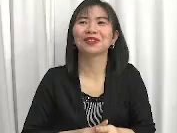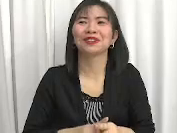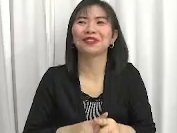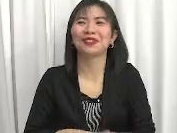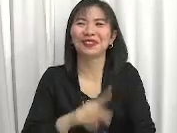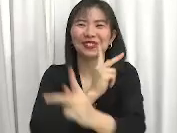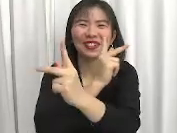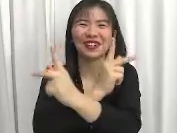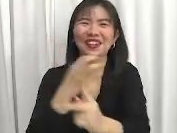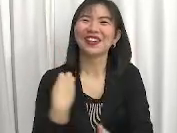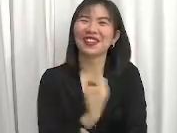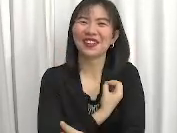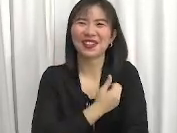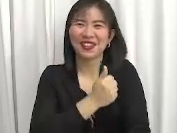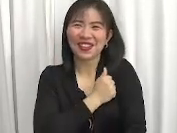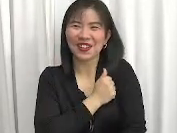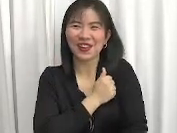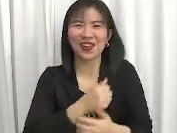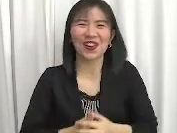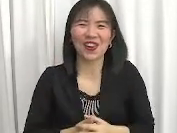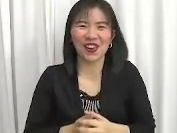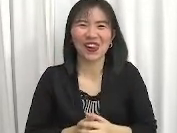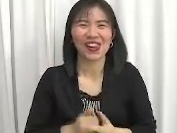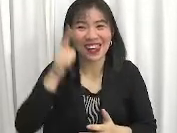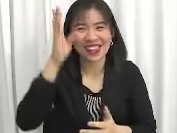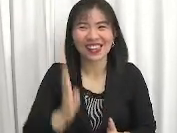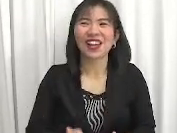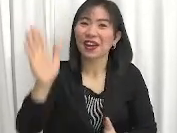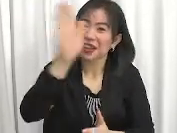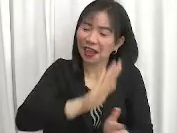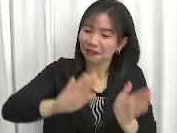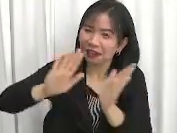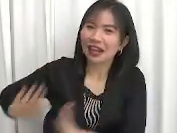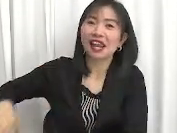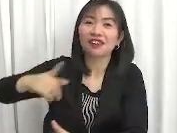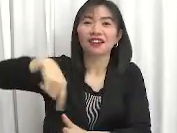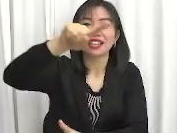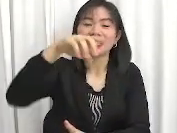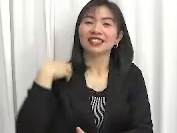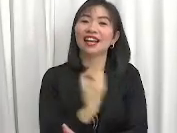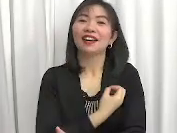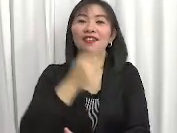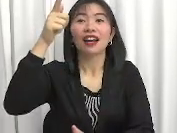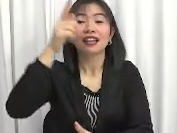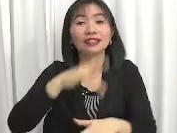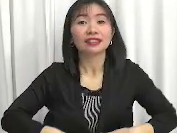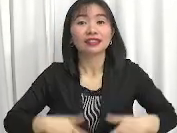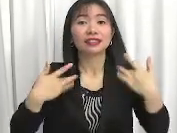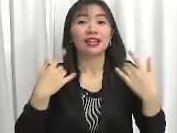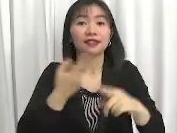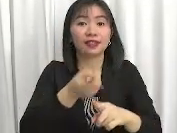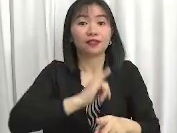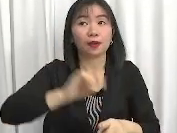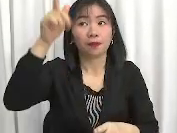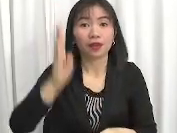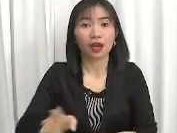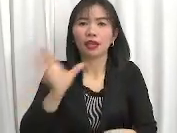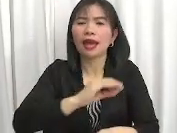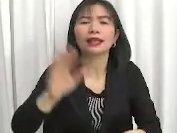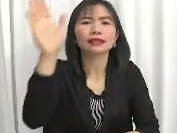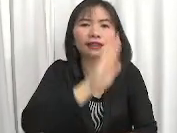hindi tayo pababayaan ng Panginoon. Amen. No? Buhay natin ay mula sa Diyos at walang makakakuha ng ating